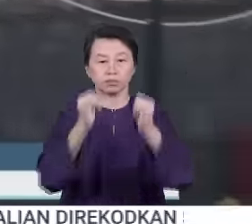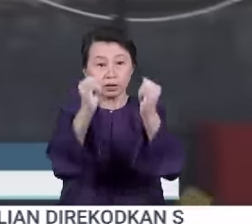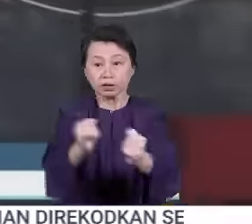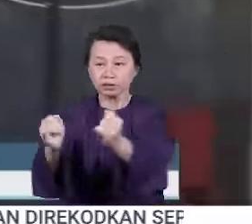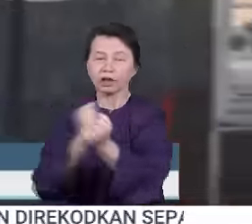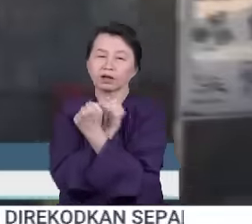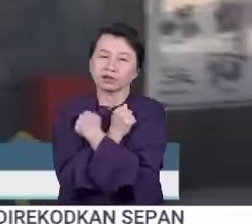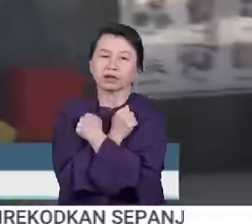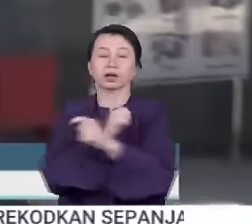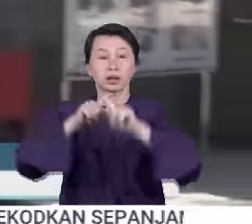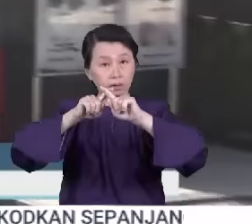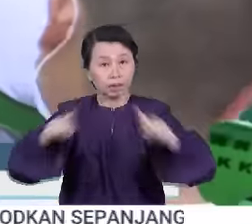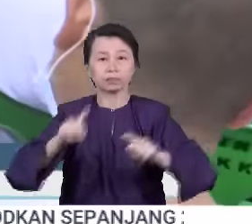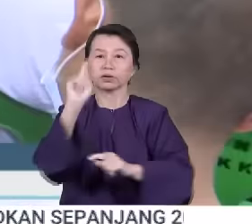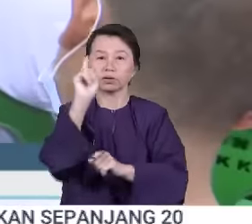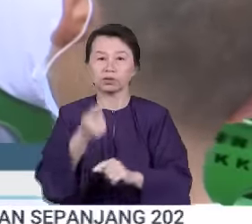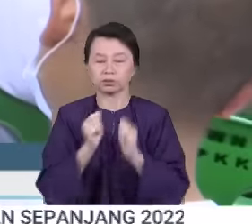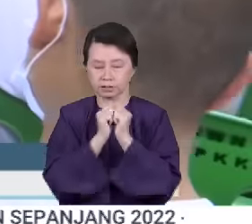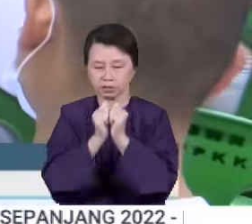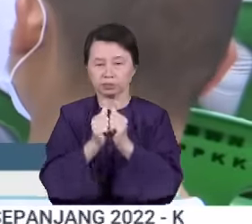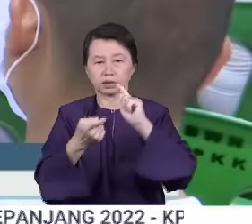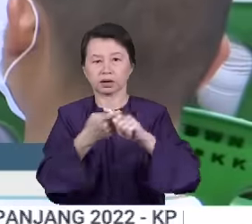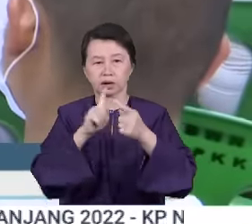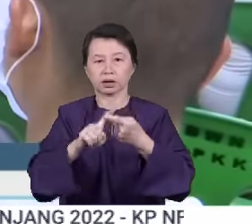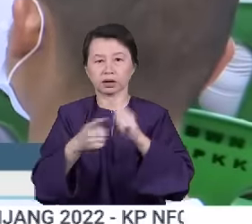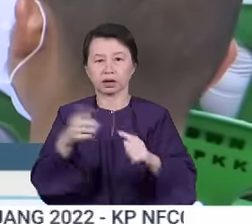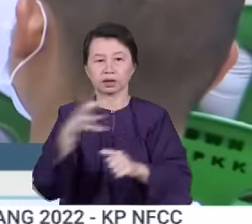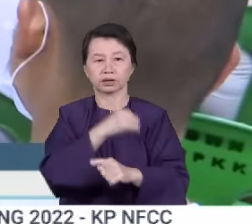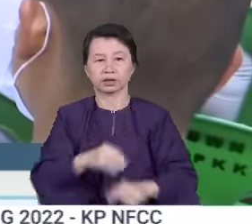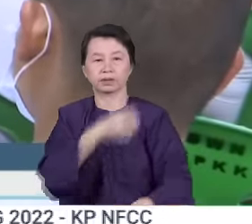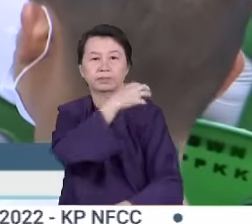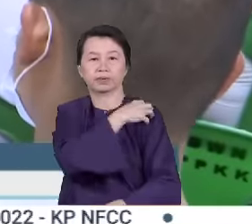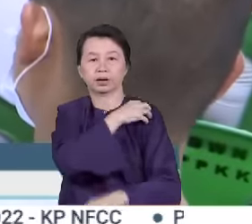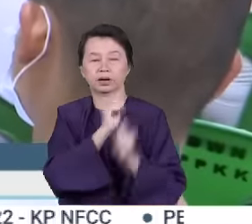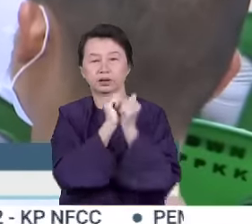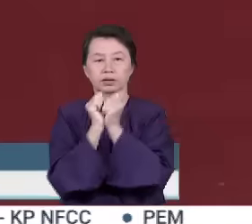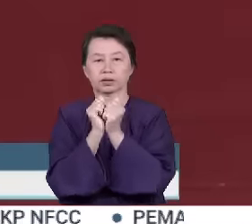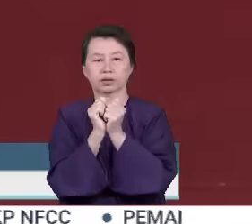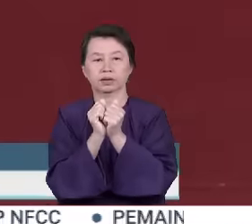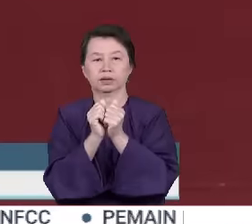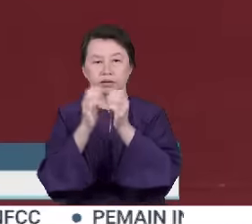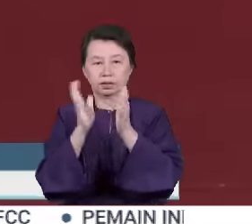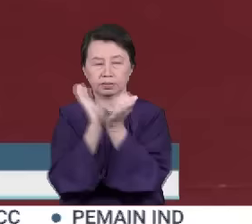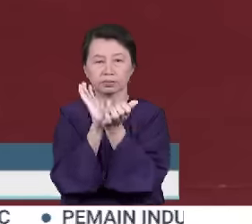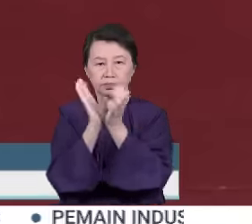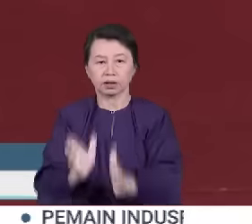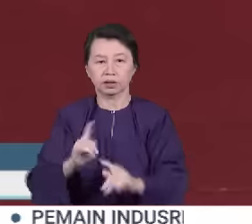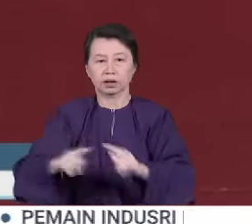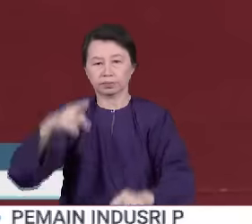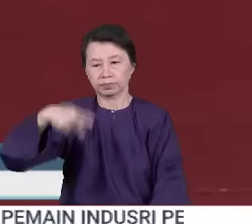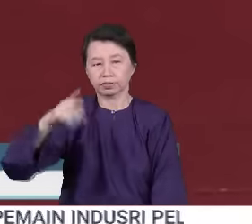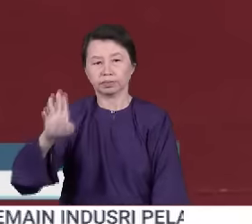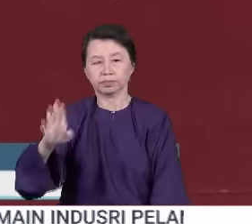tersayang. Sebaliknya, hanya ditemani rakan penghuni dan pegawai penjara. Meskipun demikian, PBSL